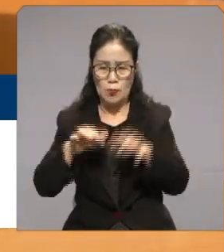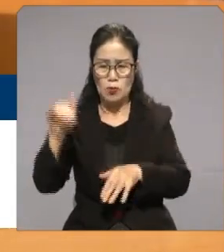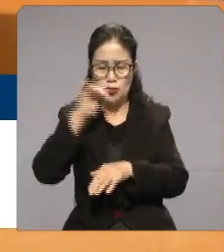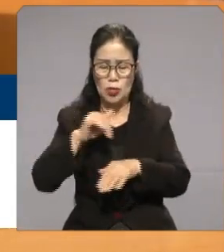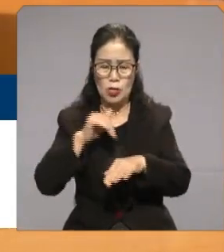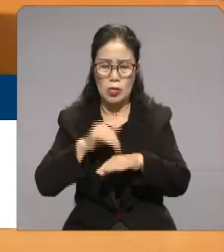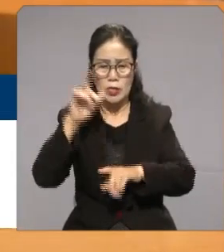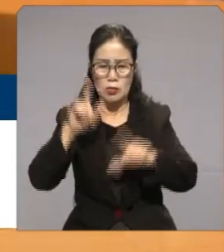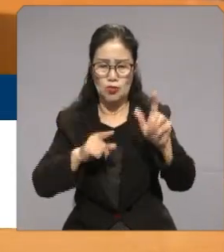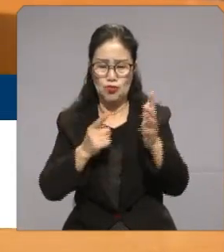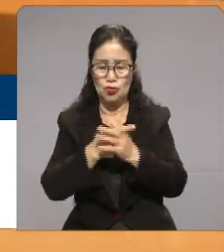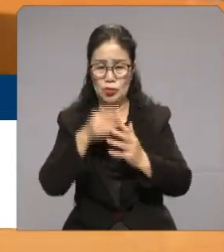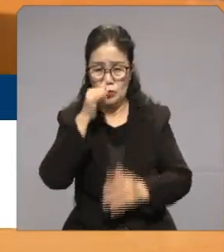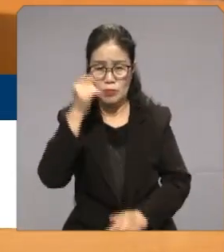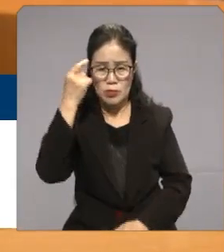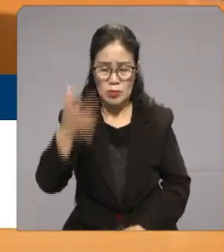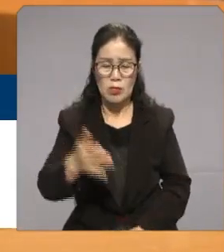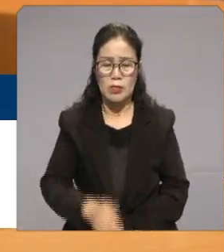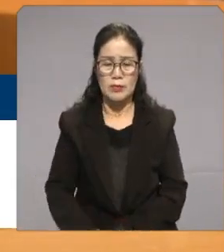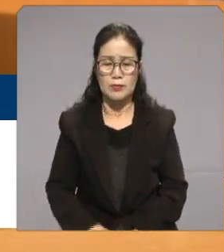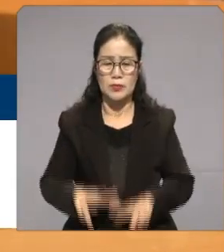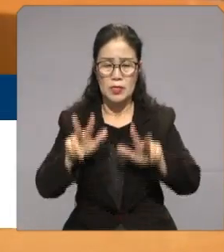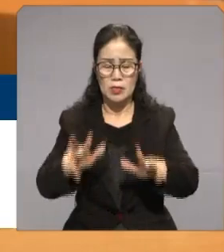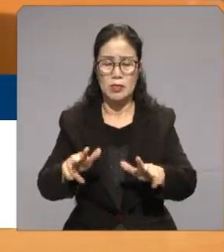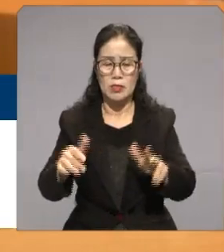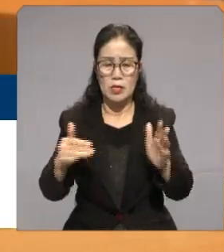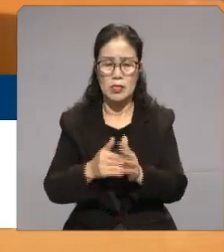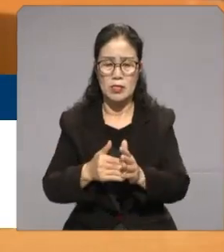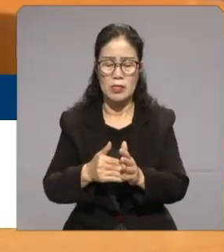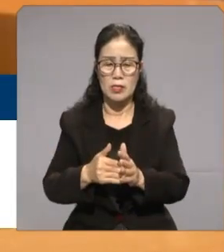징후가 있습니까? 현재까지는 제가